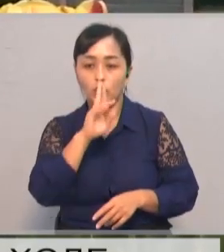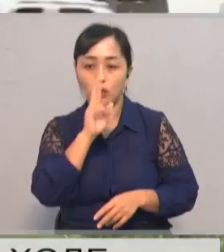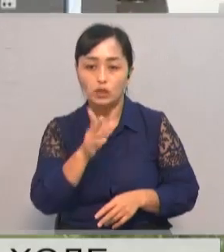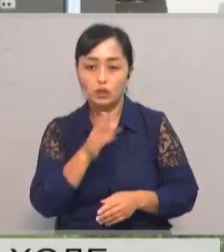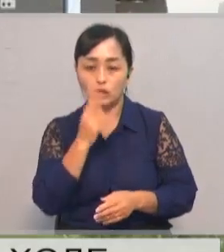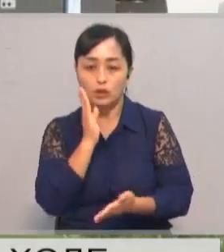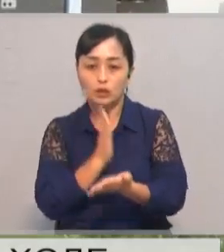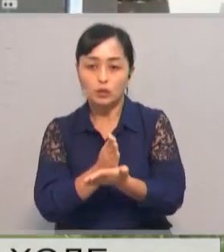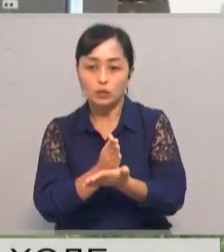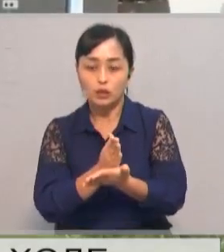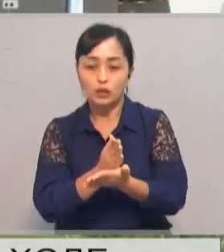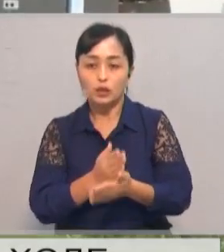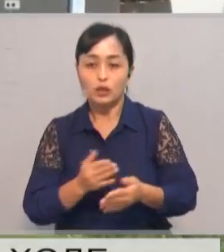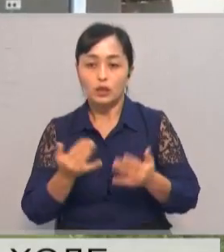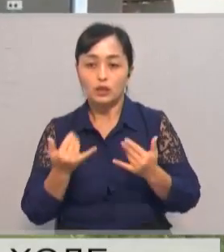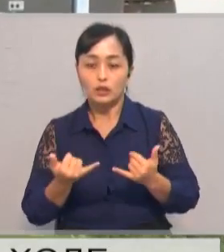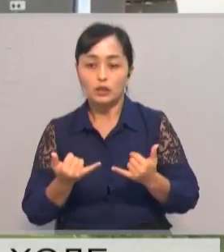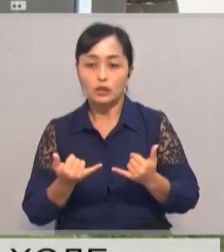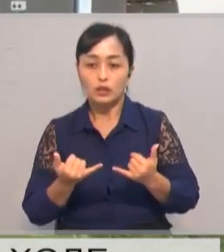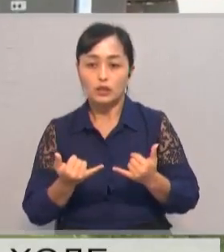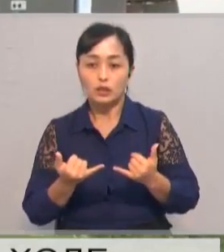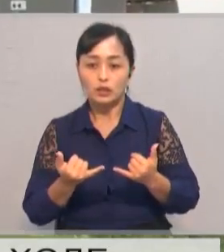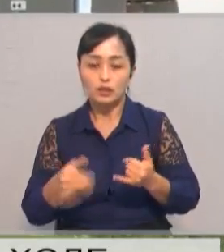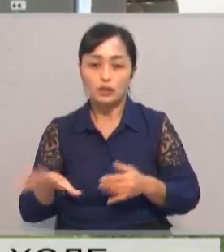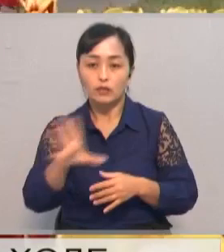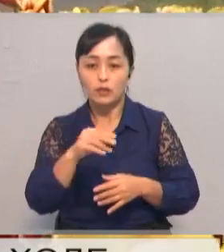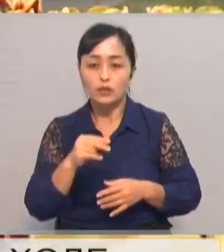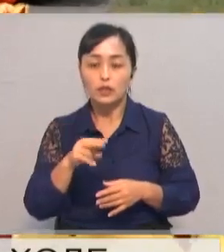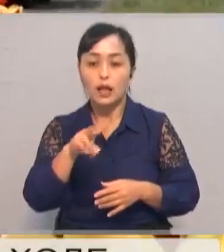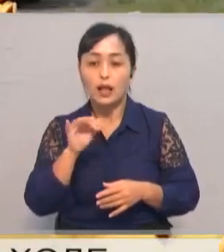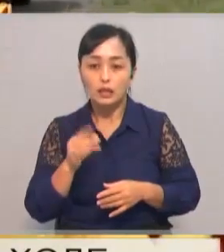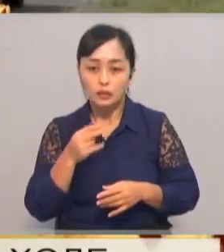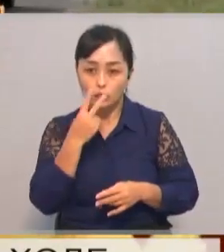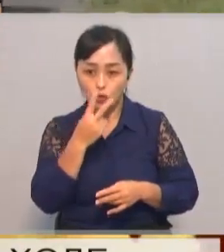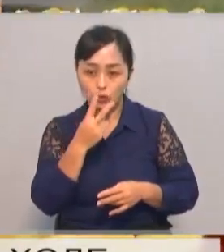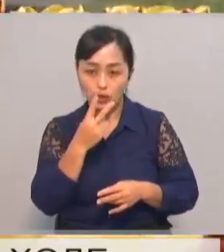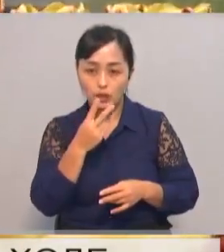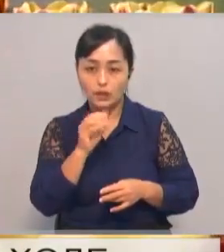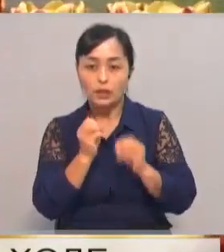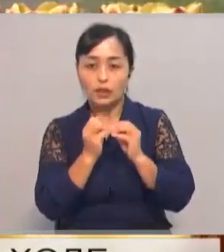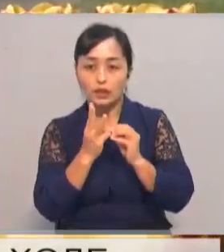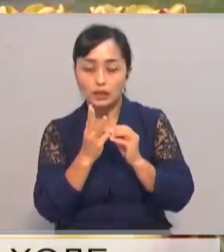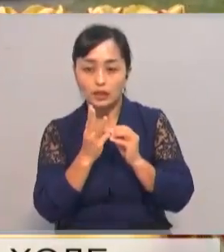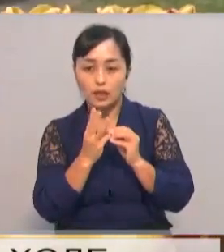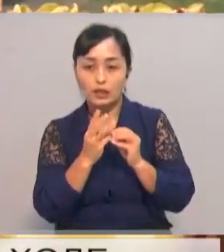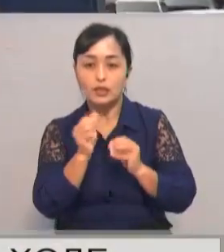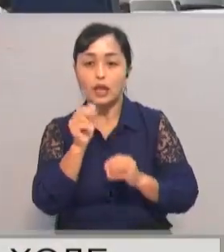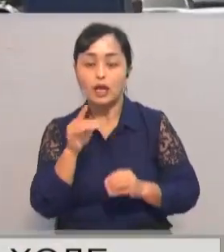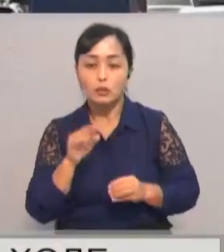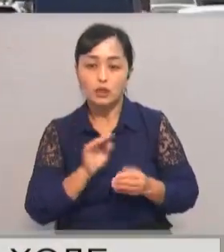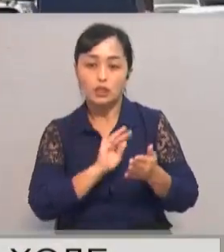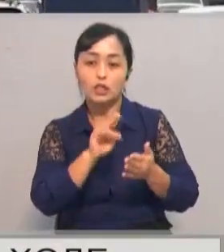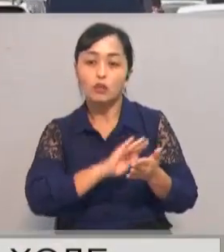нарушения установленных ограничений и требований. В частности, в отношении лиц, находящихся на учете, составлено 13 административных